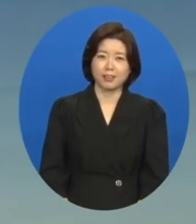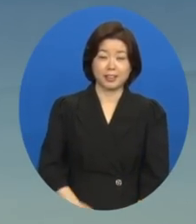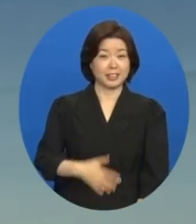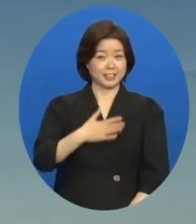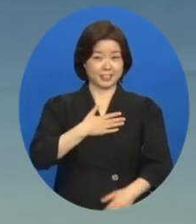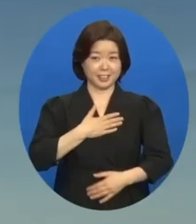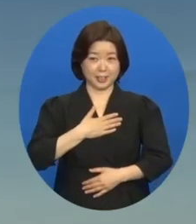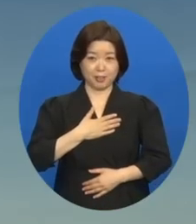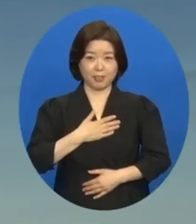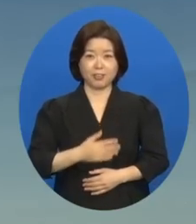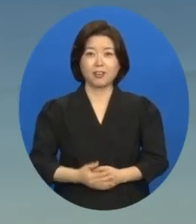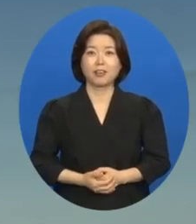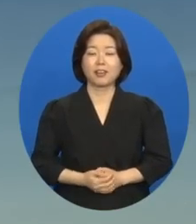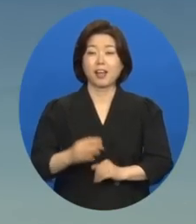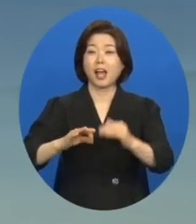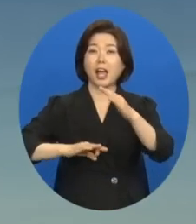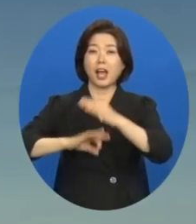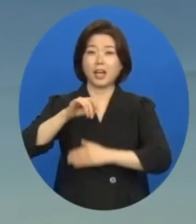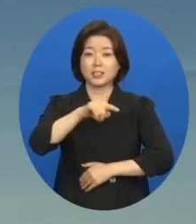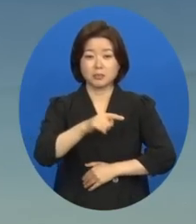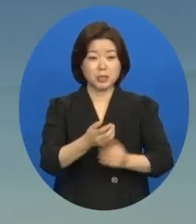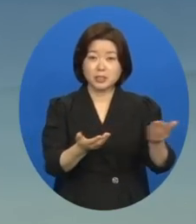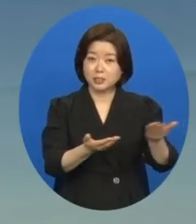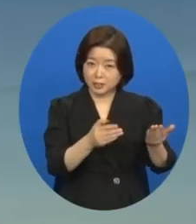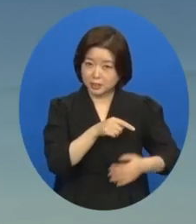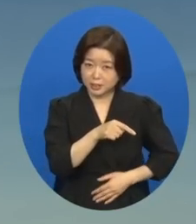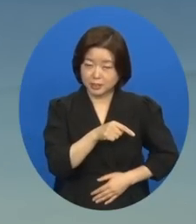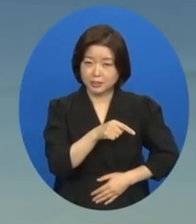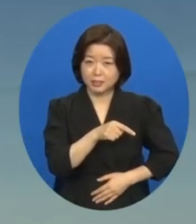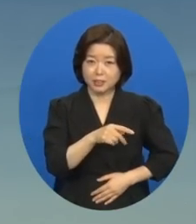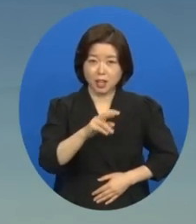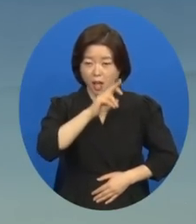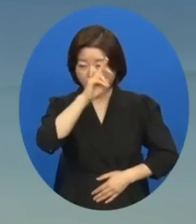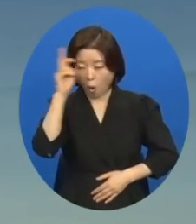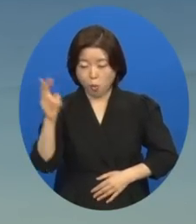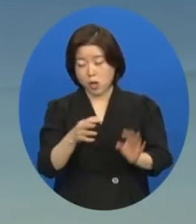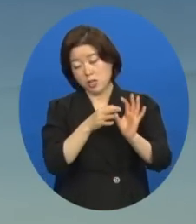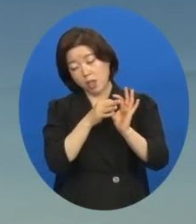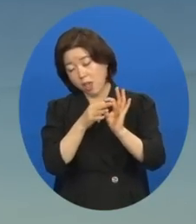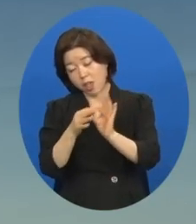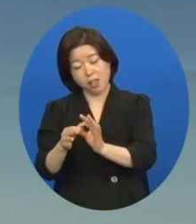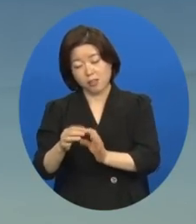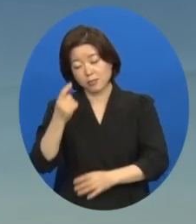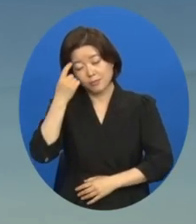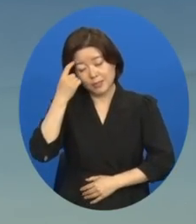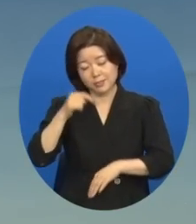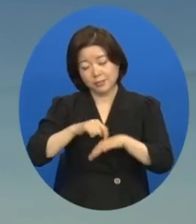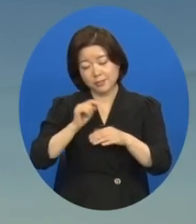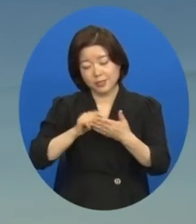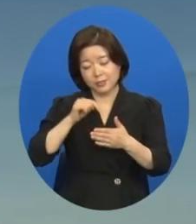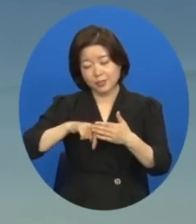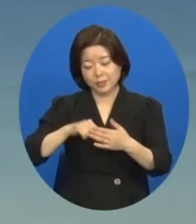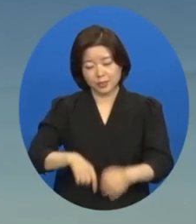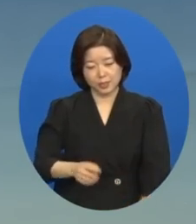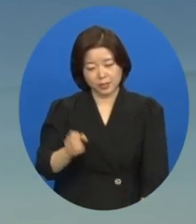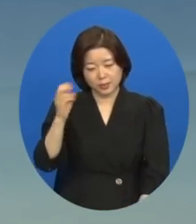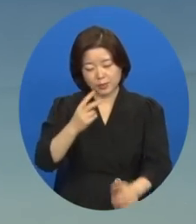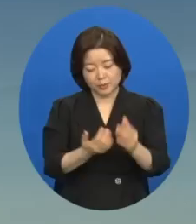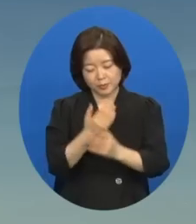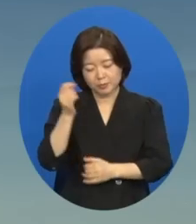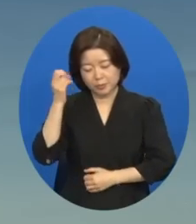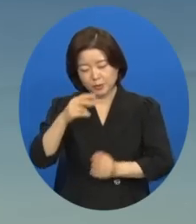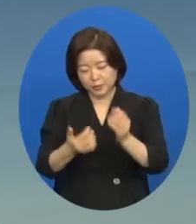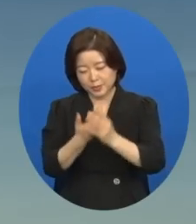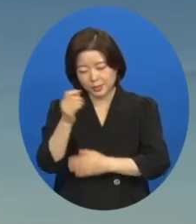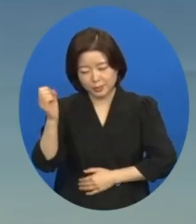제가요, 아침에 있던 그 일이요, 오후 늦은 시간까지 계속 마음에 그게 또 생각나고 또